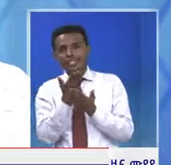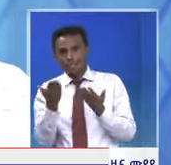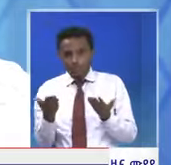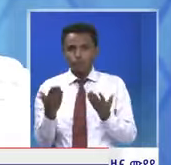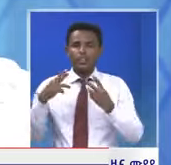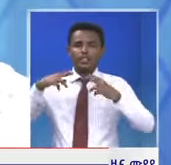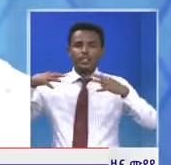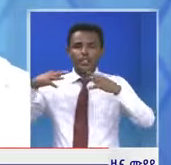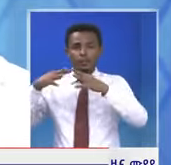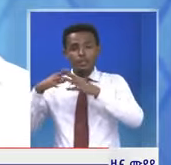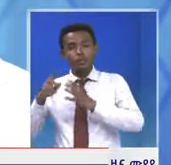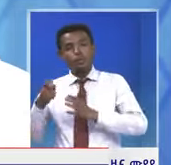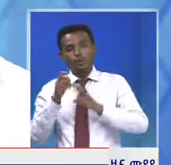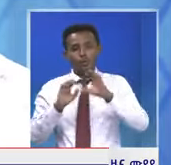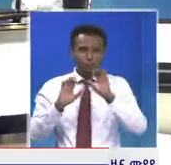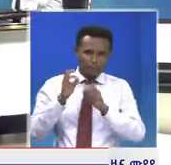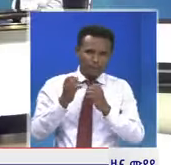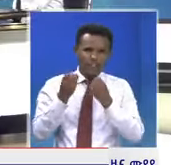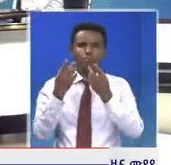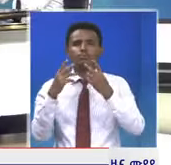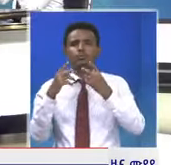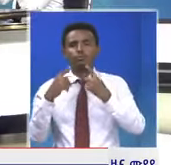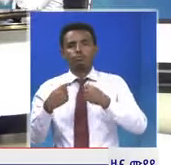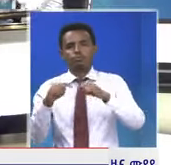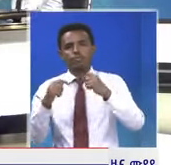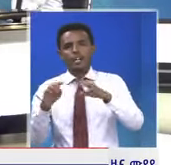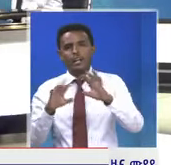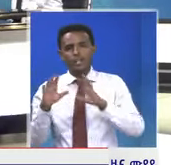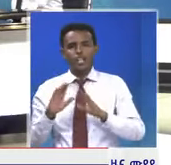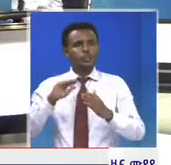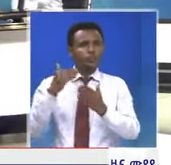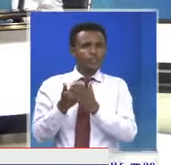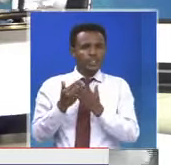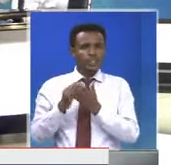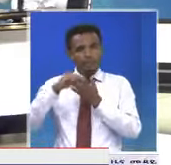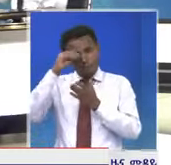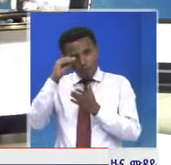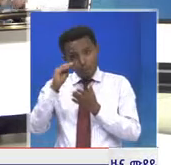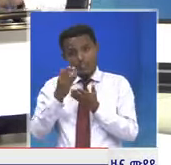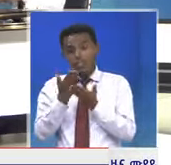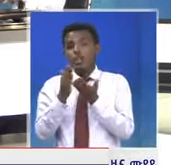እንዲሆኑ ለማድረግ በጣም ብዙ ጥሯል። ልጆቻችንን የሚማሩበትን ሁኔታ ማመቻቸት